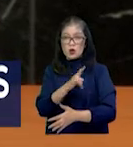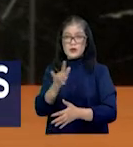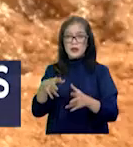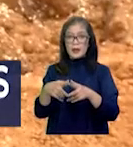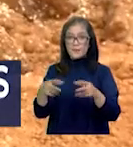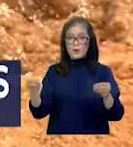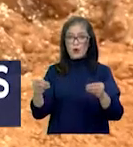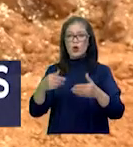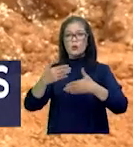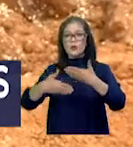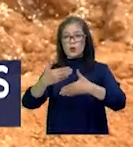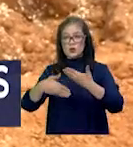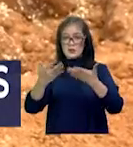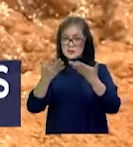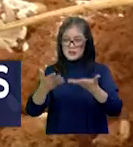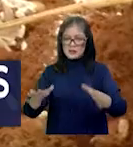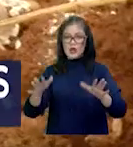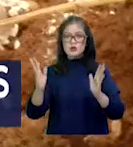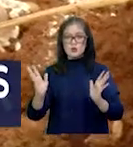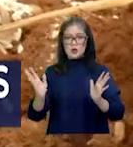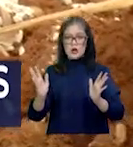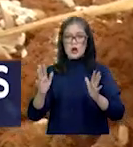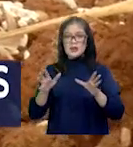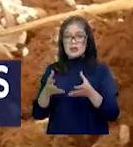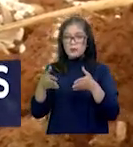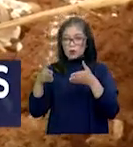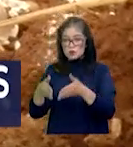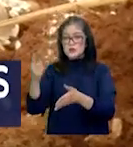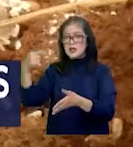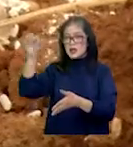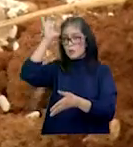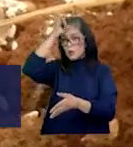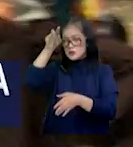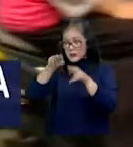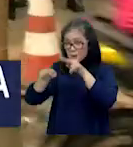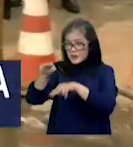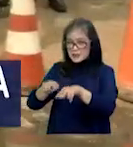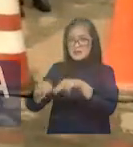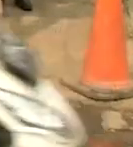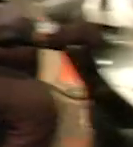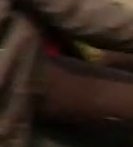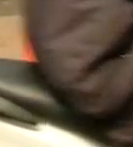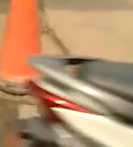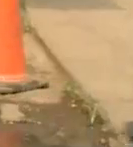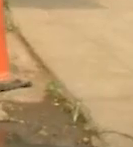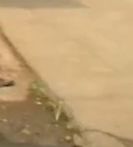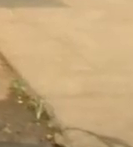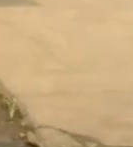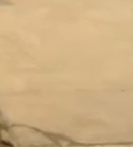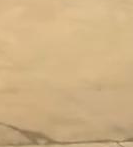Barat. Tim khusus yang dibentuk Polda Metro Jaya telah mengusut penimbunan bansos presiden dan melakukan